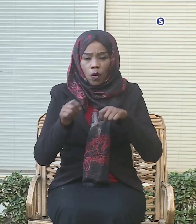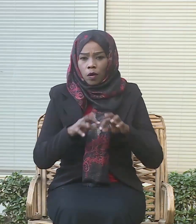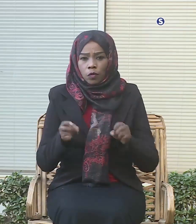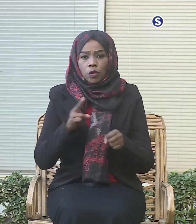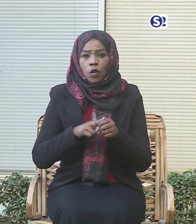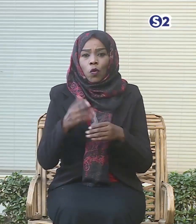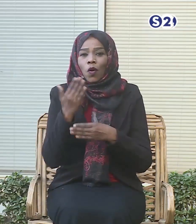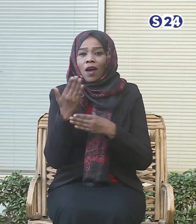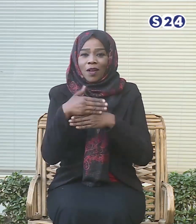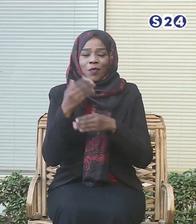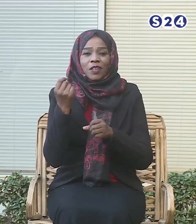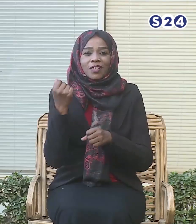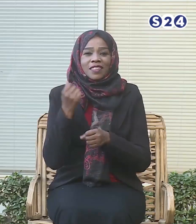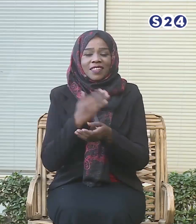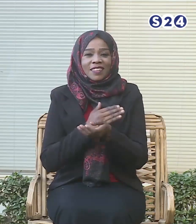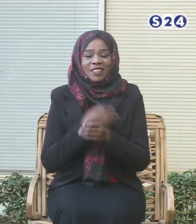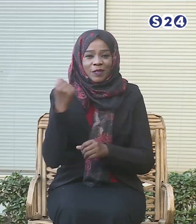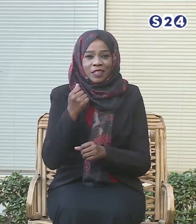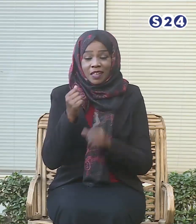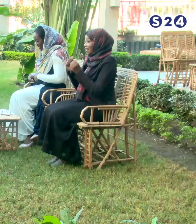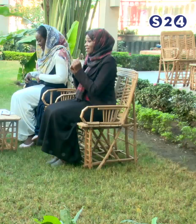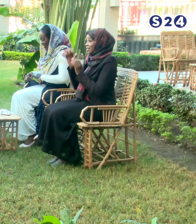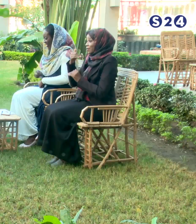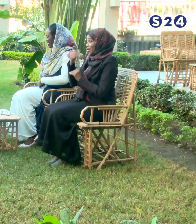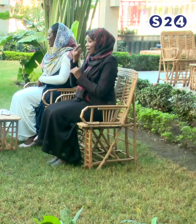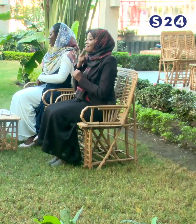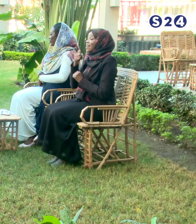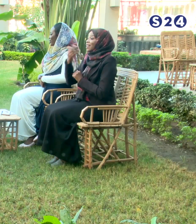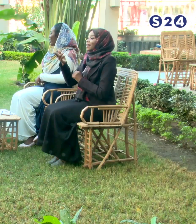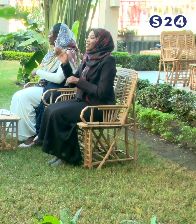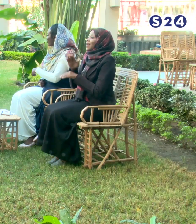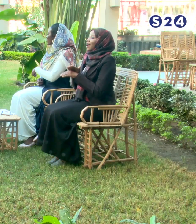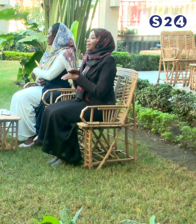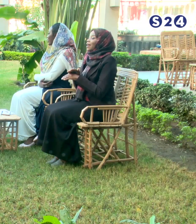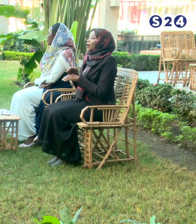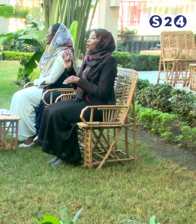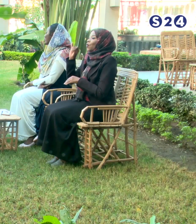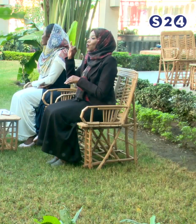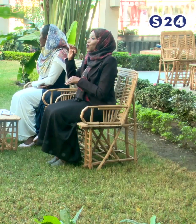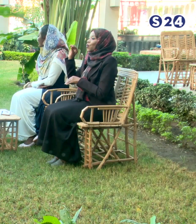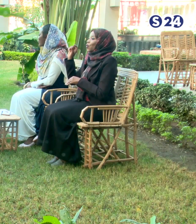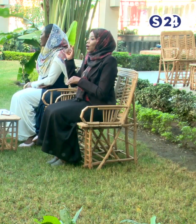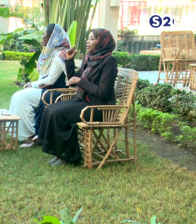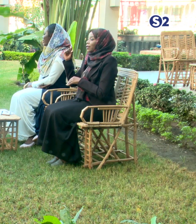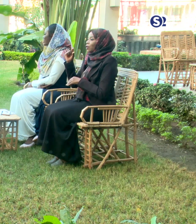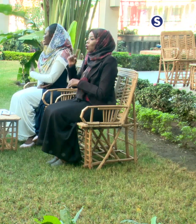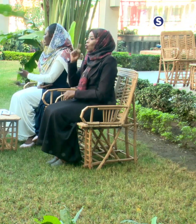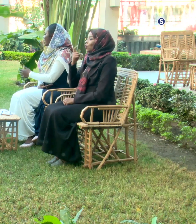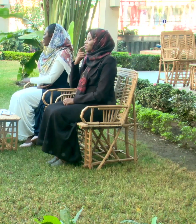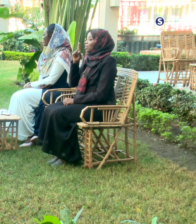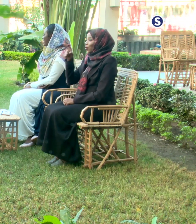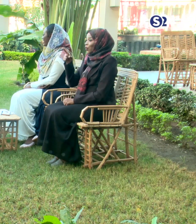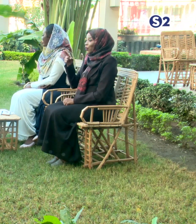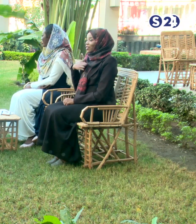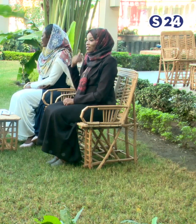تعب شديد صح؟ صباح الخير عليك، صباح الخير عليك مهند، وصباحك نور وإن شاء الله يا رب كل سنة وأنت طيب. عيد استقلال